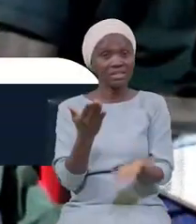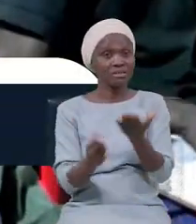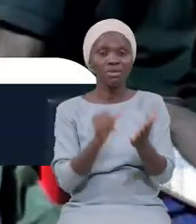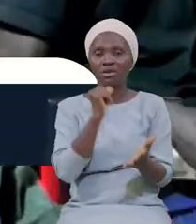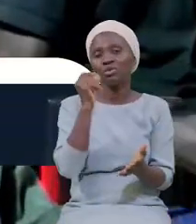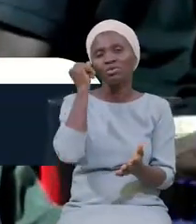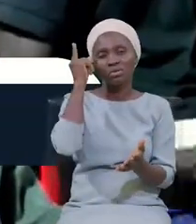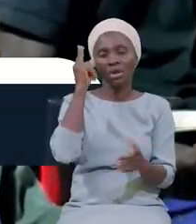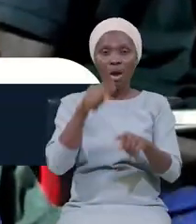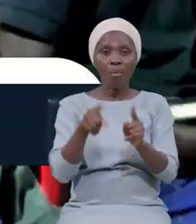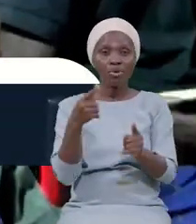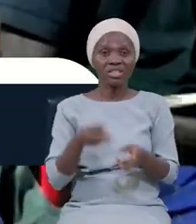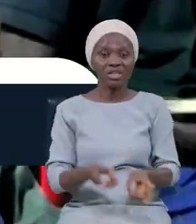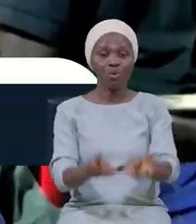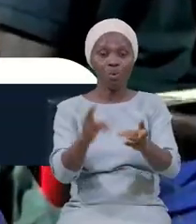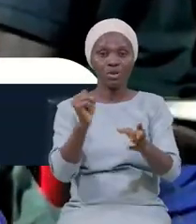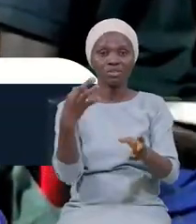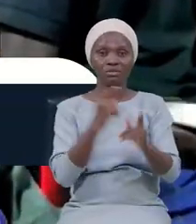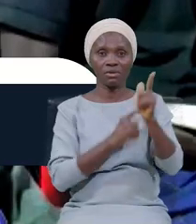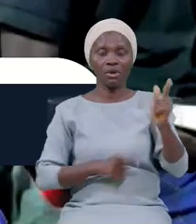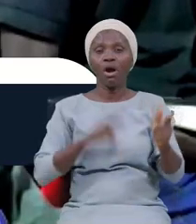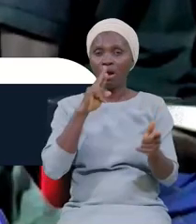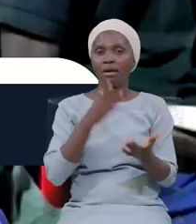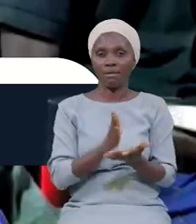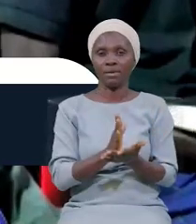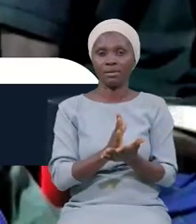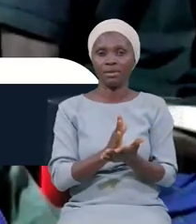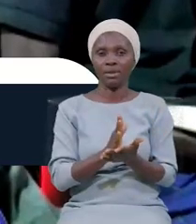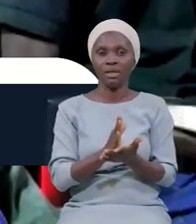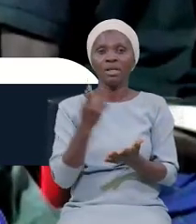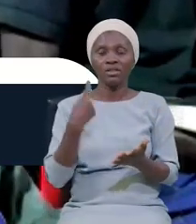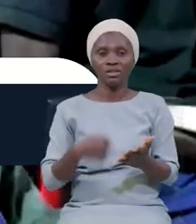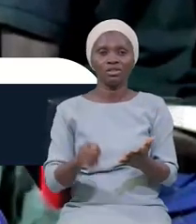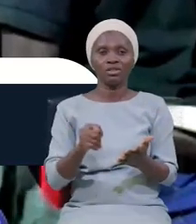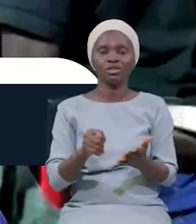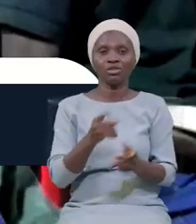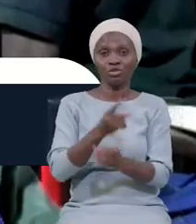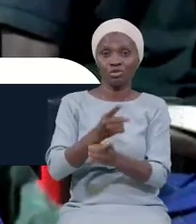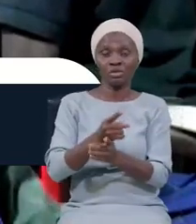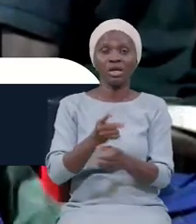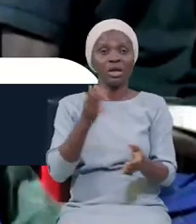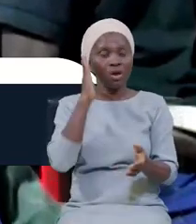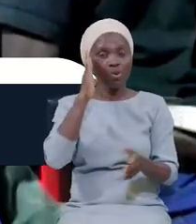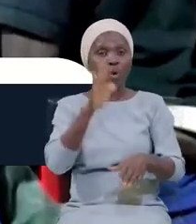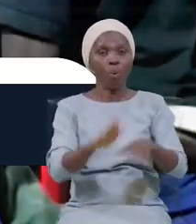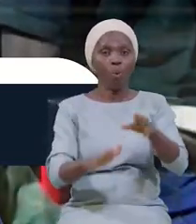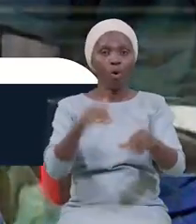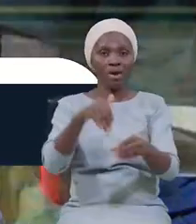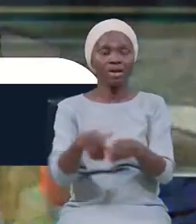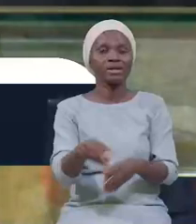comprendre, mais les voies de l'Éternel sont droites. Les justes y marcheront, mais